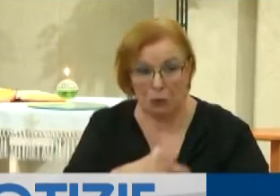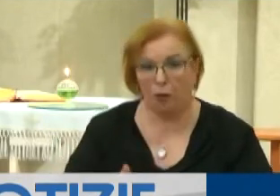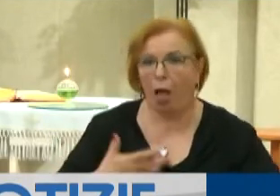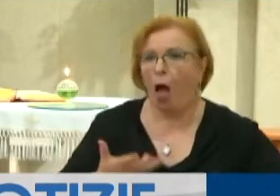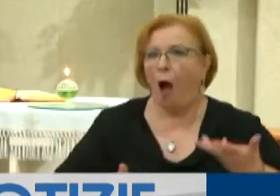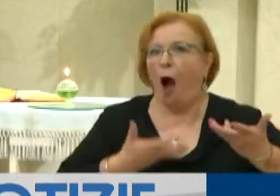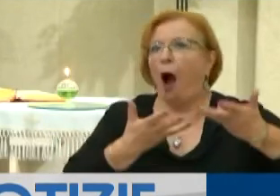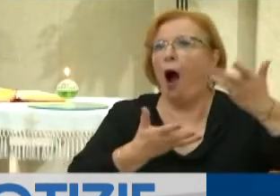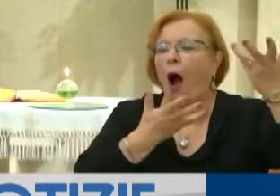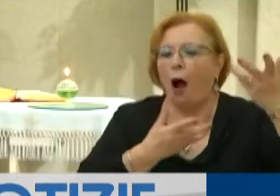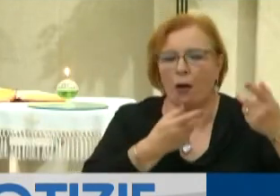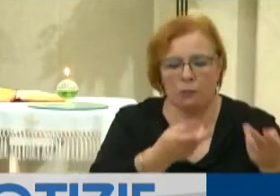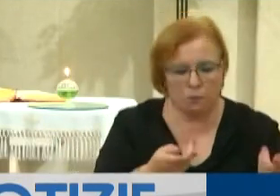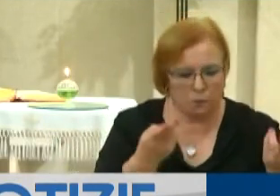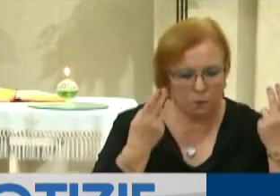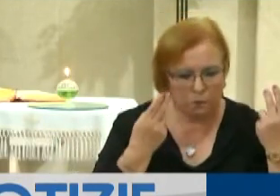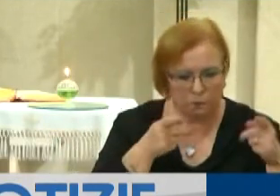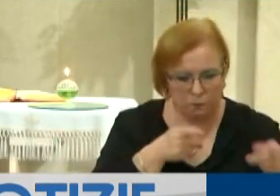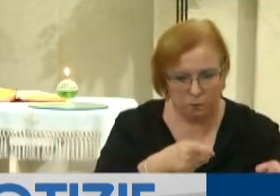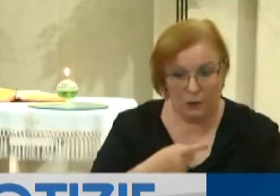Teledeon a partire dalle ore 18.